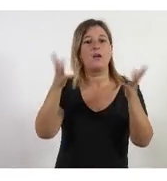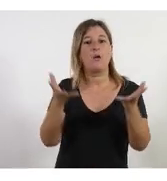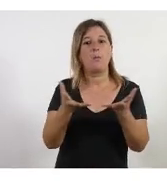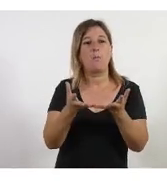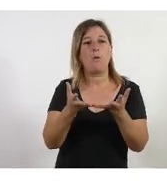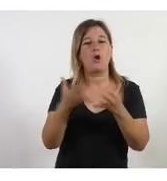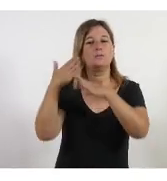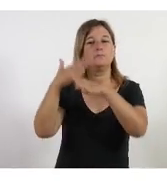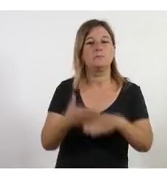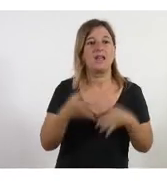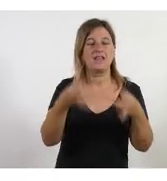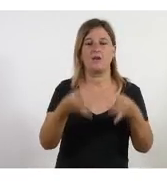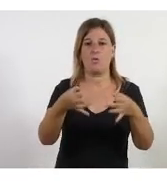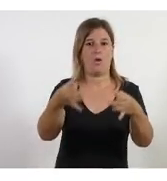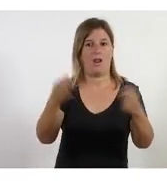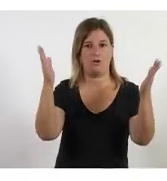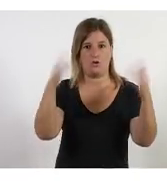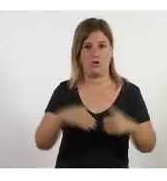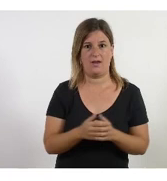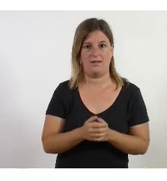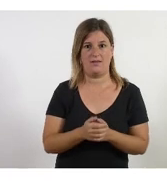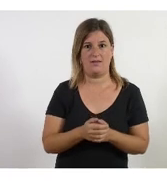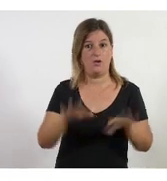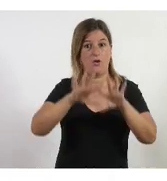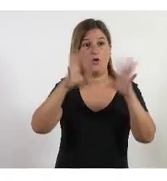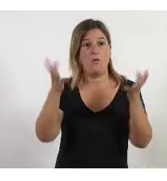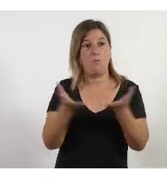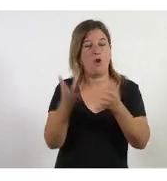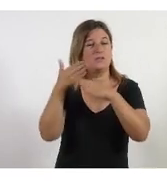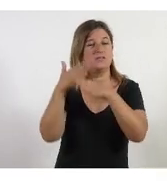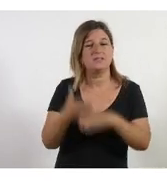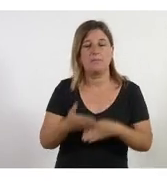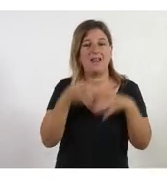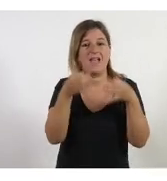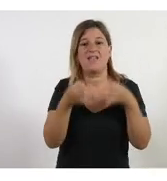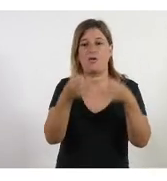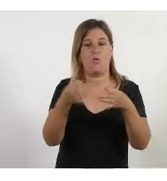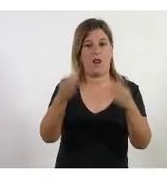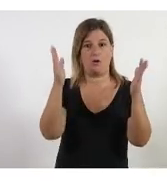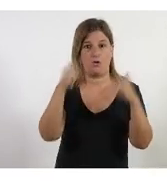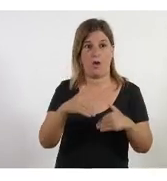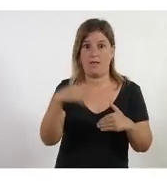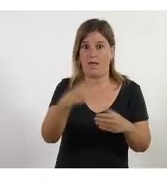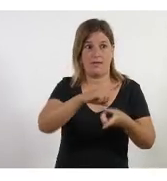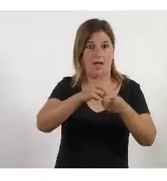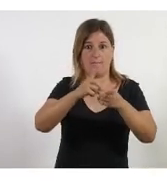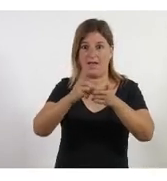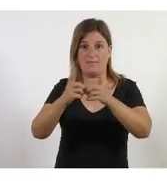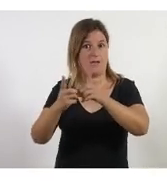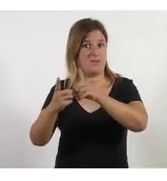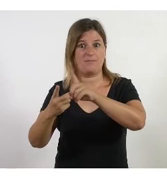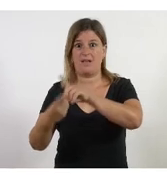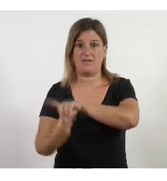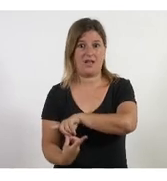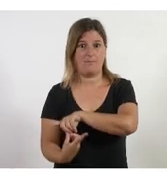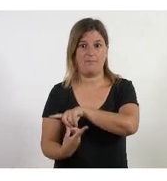la fa servir el budisme. Parlem, vivim en un món impermanent, que vol dir que està en continu canvi. Ostres,